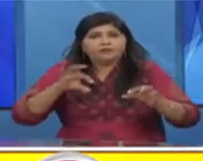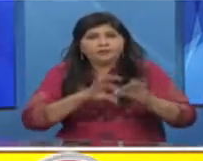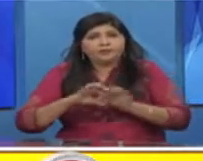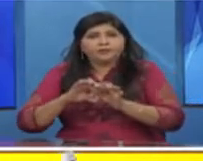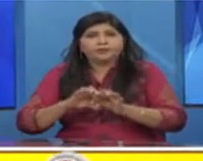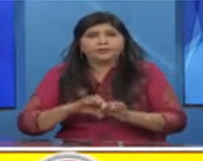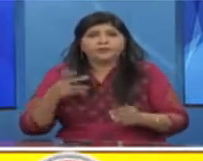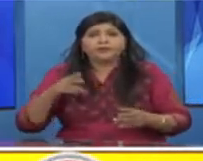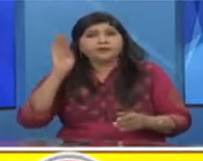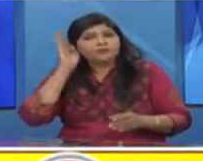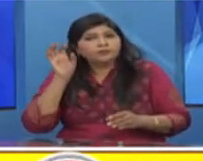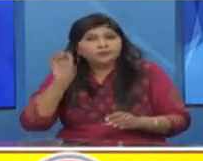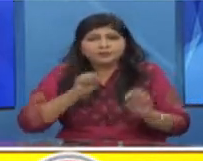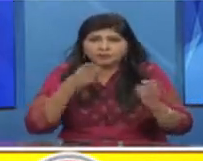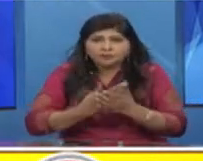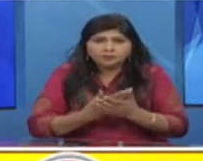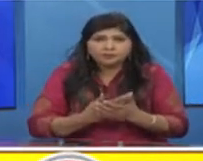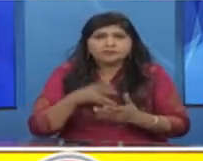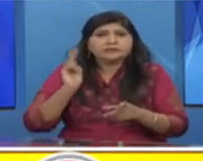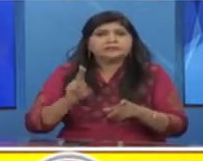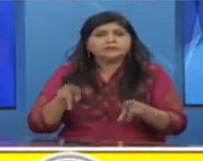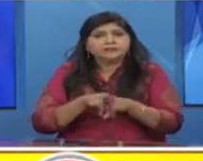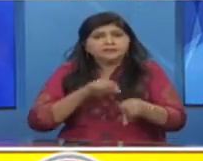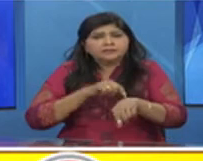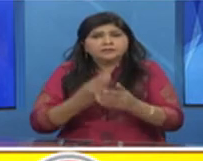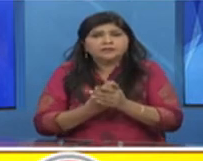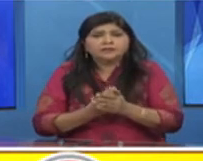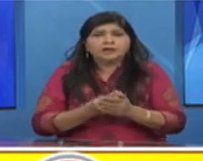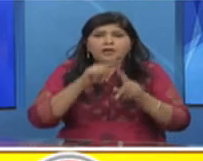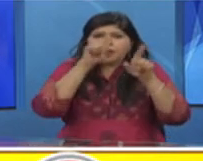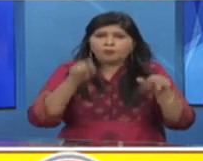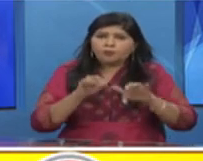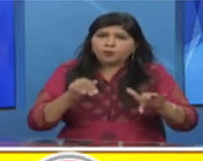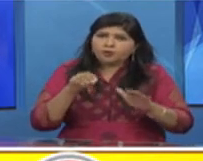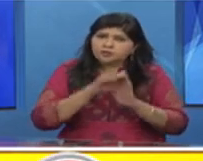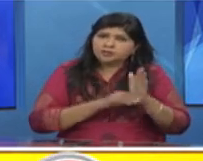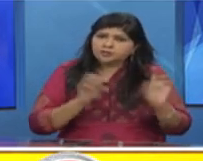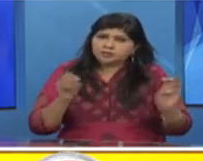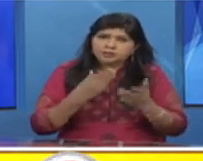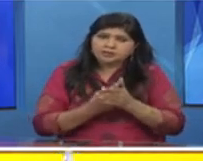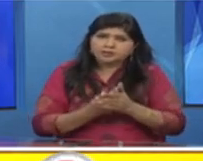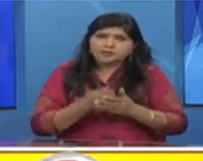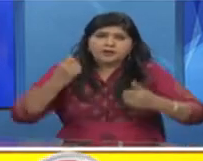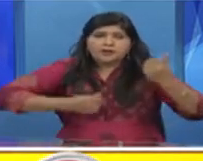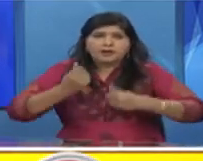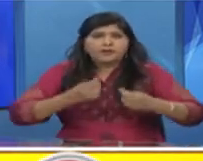में पता कर सकते हैं। इसके लिए एक पोर्टल लॉन्च किया गया है,